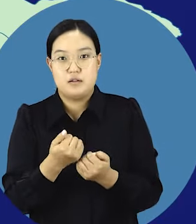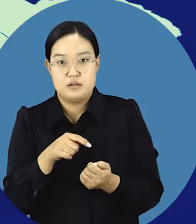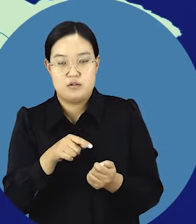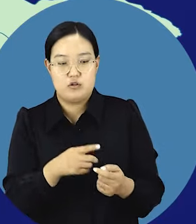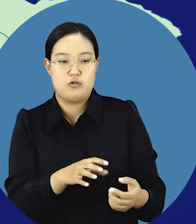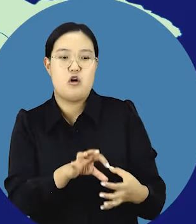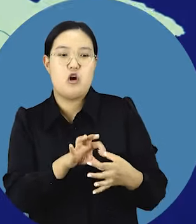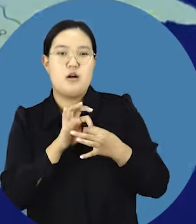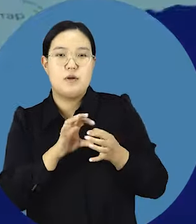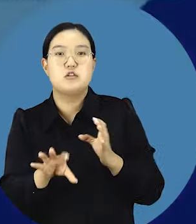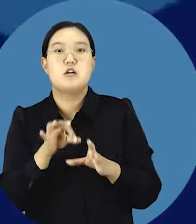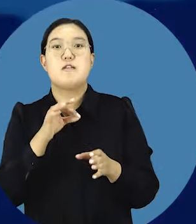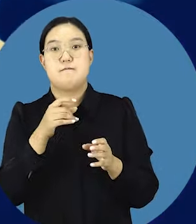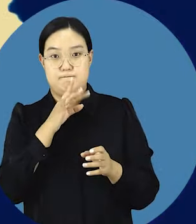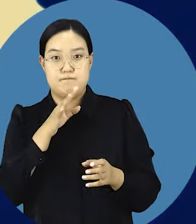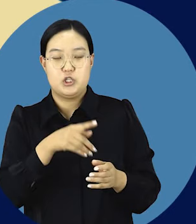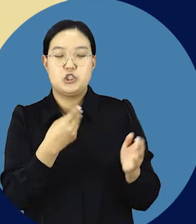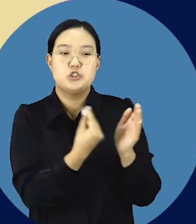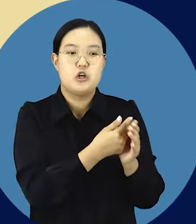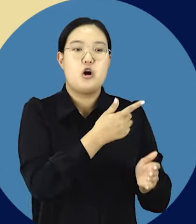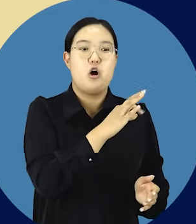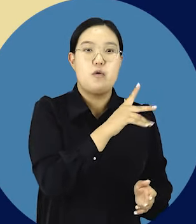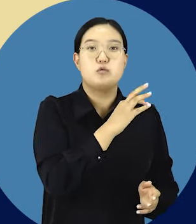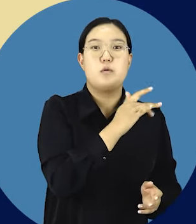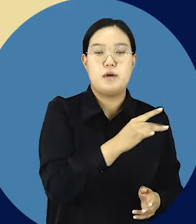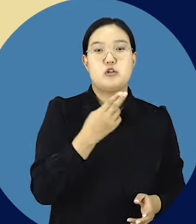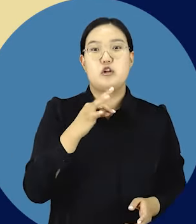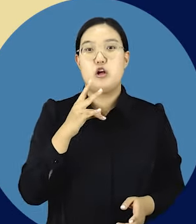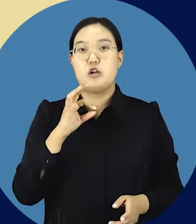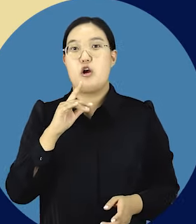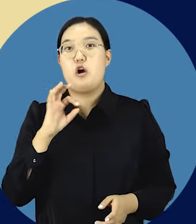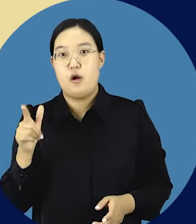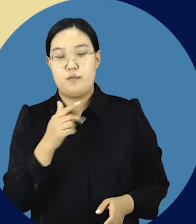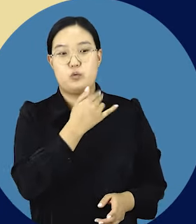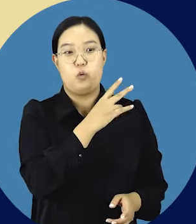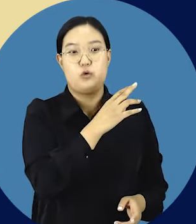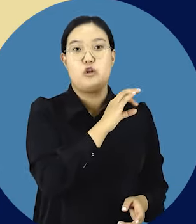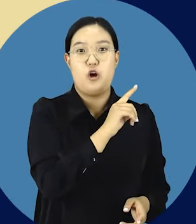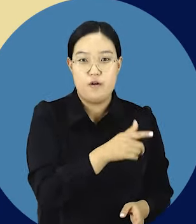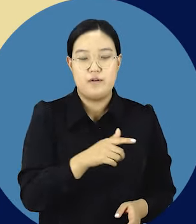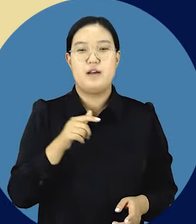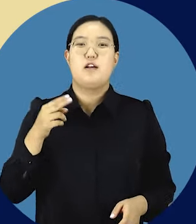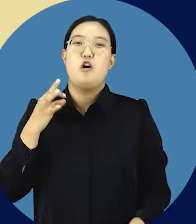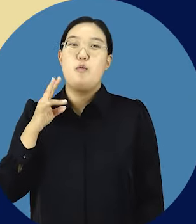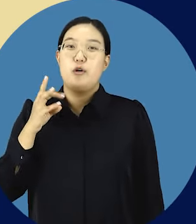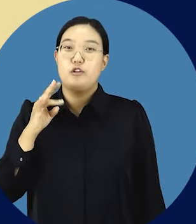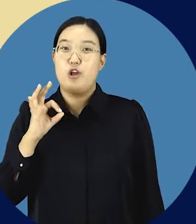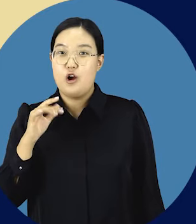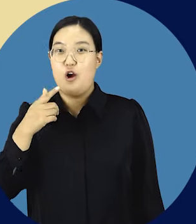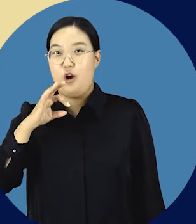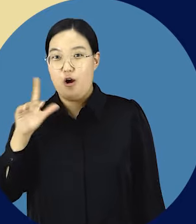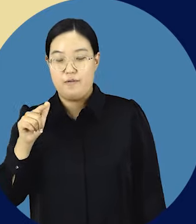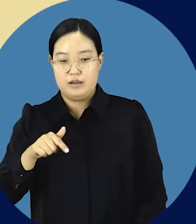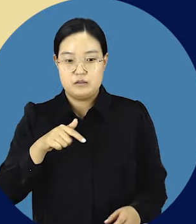сонгогч сонголтоо хийнэ. Жишээ нь, Говь Сүмбэр, Дорн Говь, Дунд Говь, Өмнө Говь аймагуд нь төвийн бүсэд